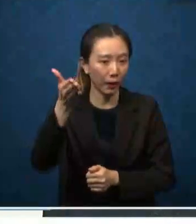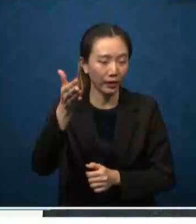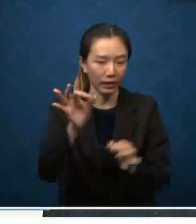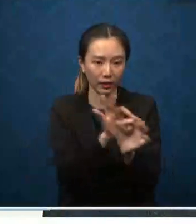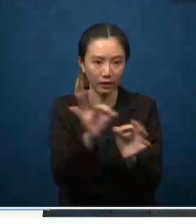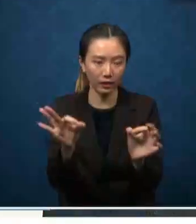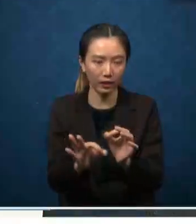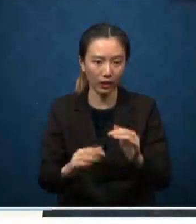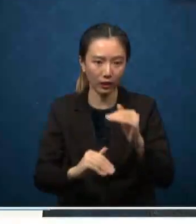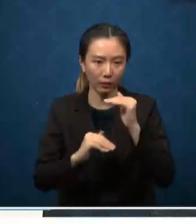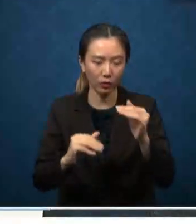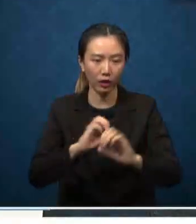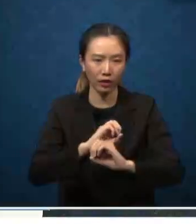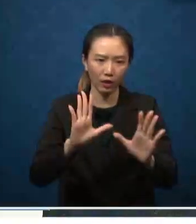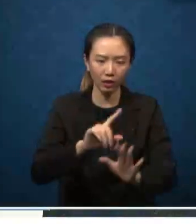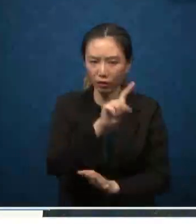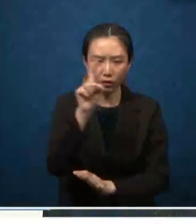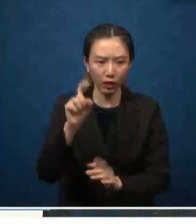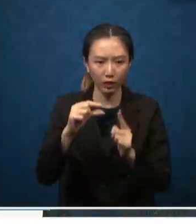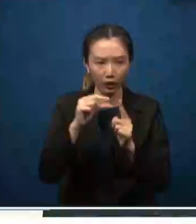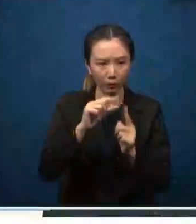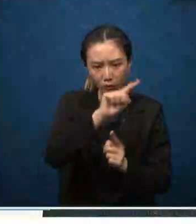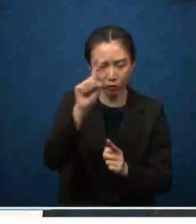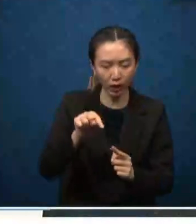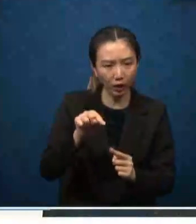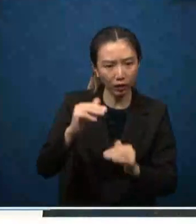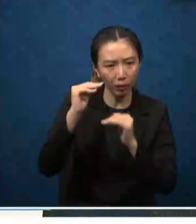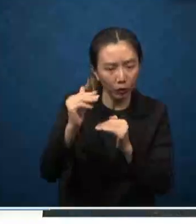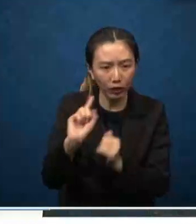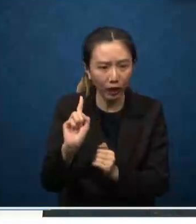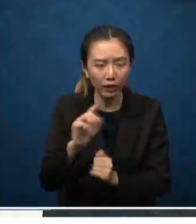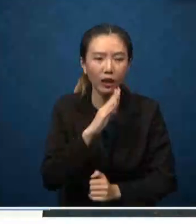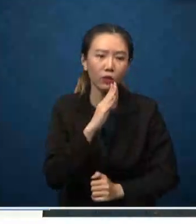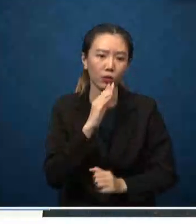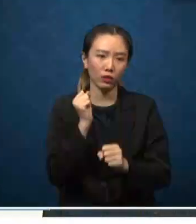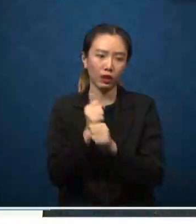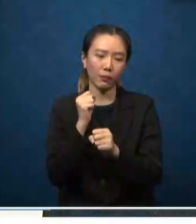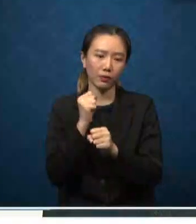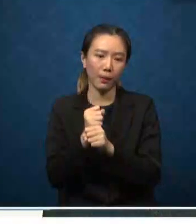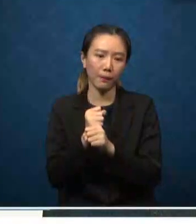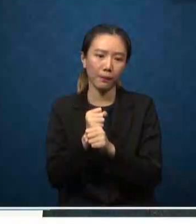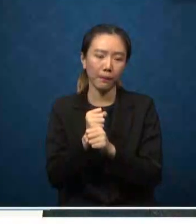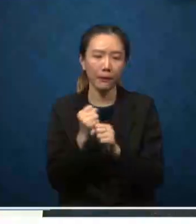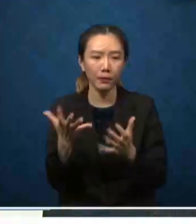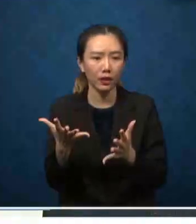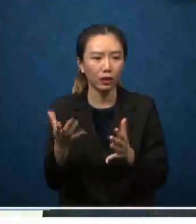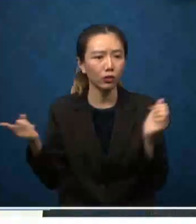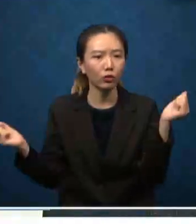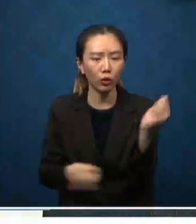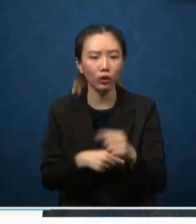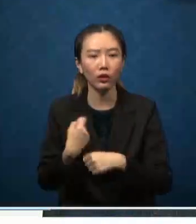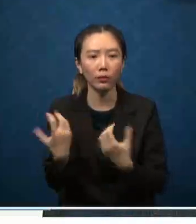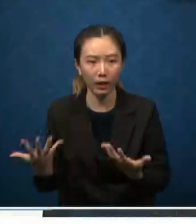จนว่าไอ้ความสงสัยเนี่ยมันอยู่แค่ไหนแล้วถ้าไม่ทำแล้วมันไม่มีบทกำหนดโทษอย่างไรมันก็จ